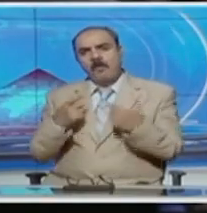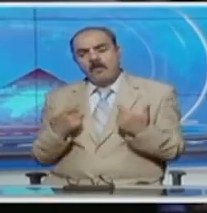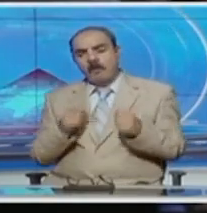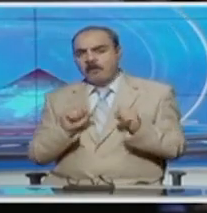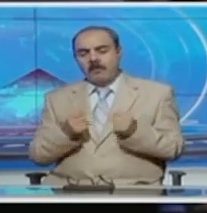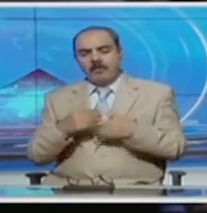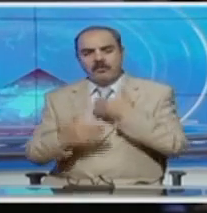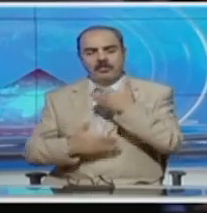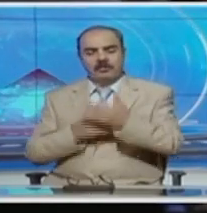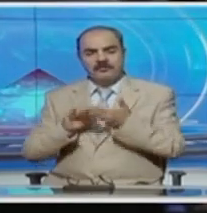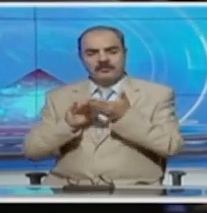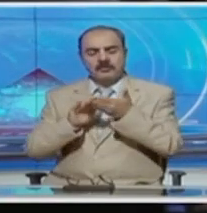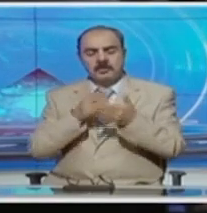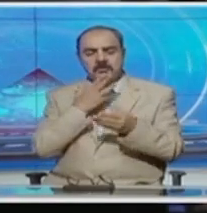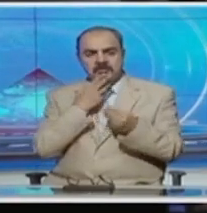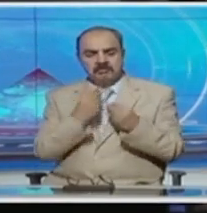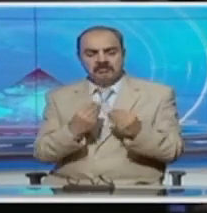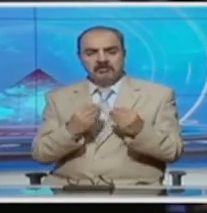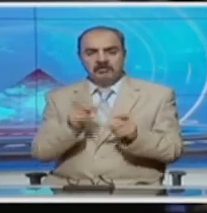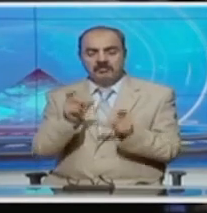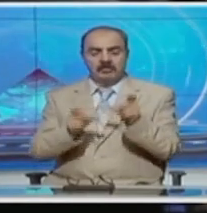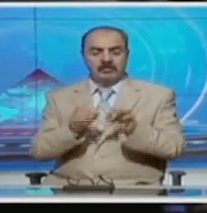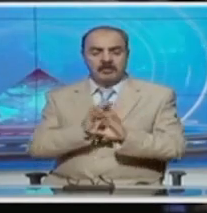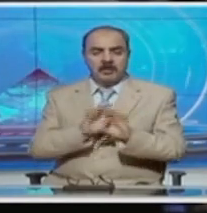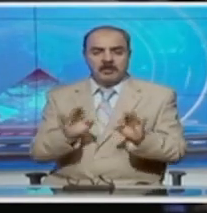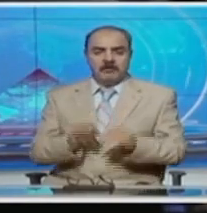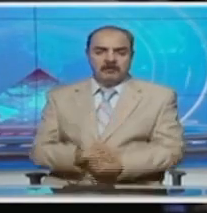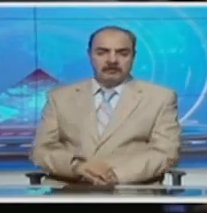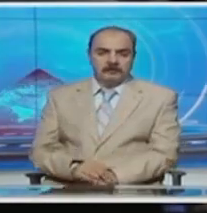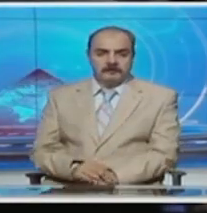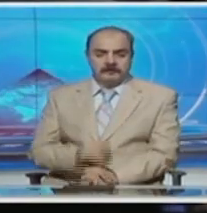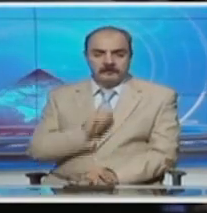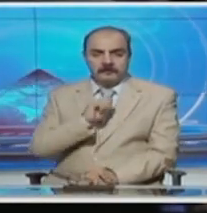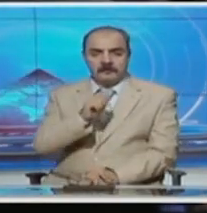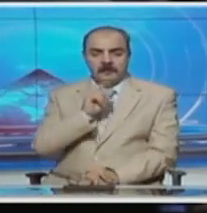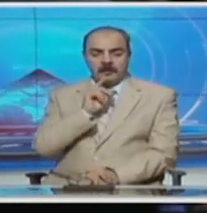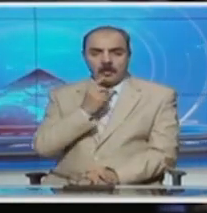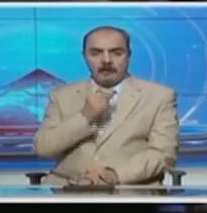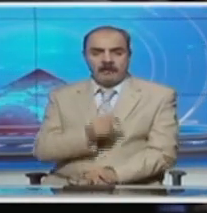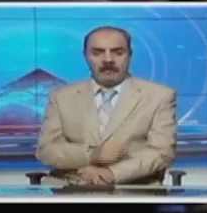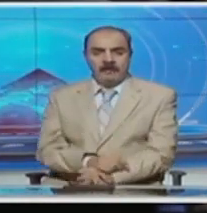توفير خدمة علاجية مجودة للمواطن المصري أينما كان. محمد حلمي، التلفزيون المصري.